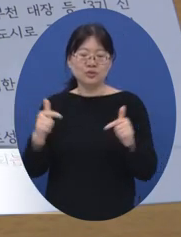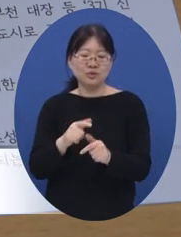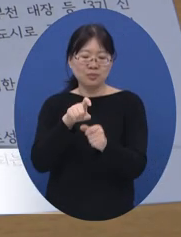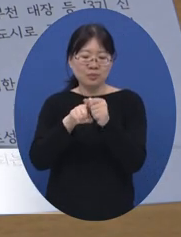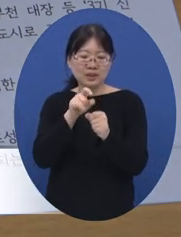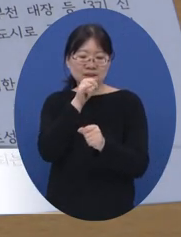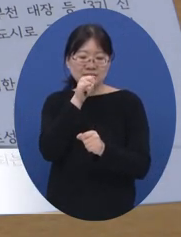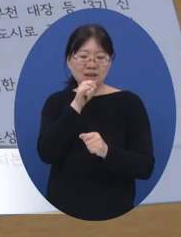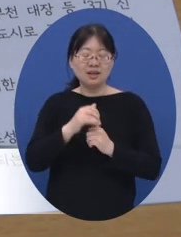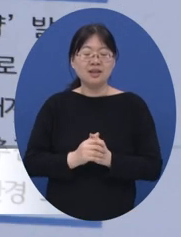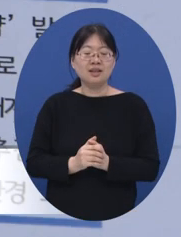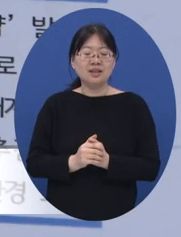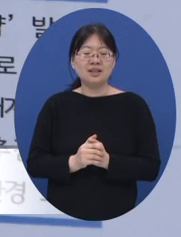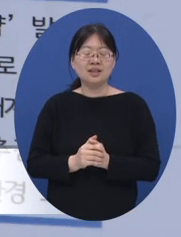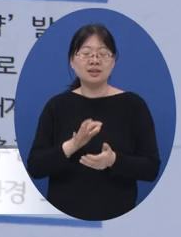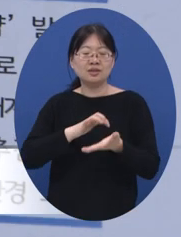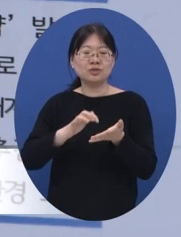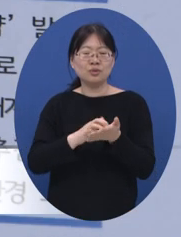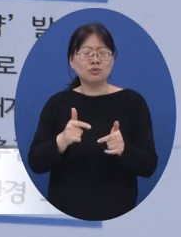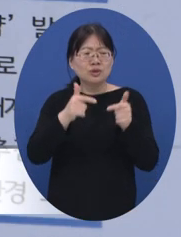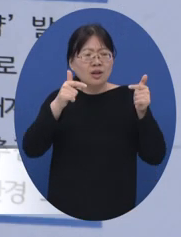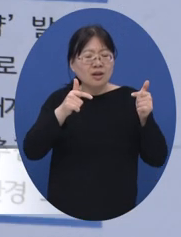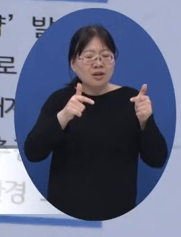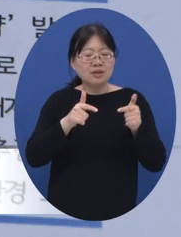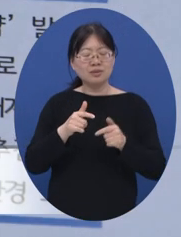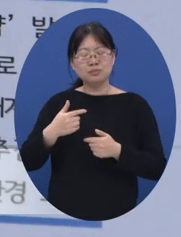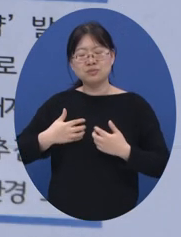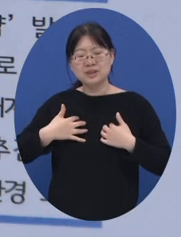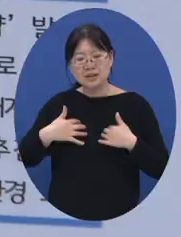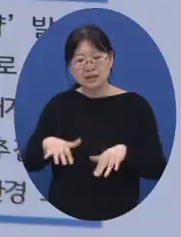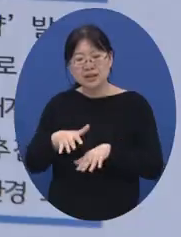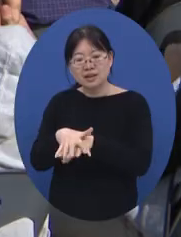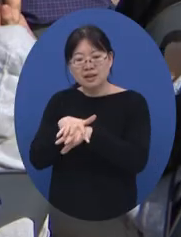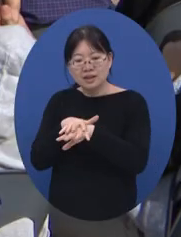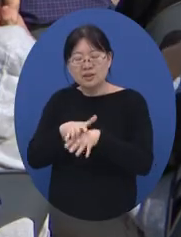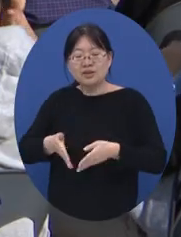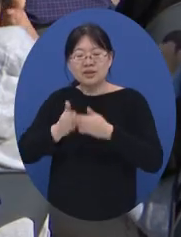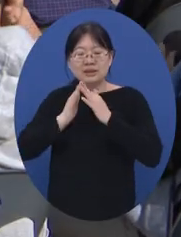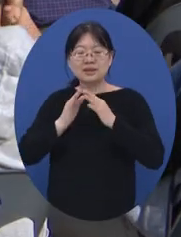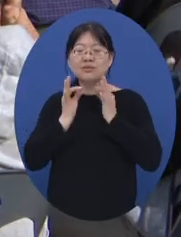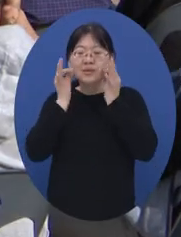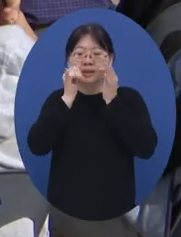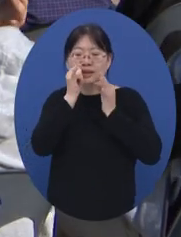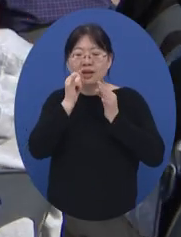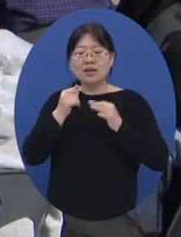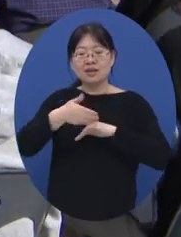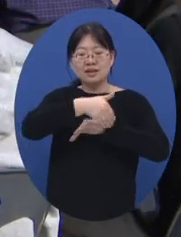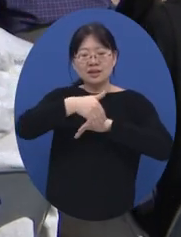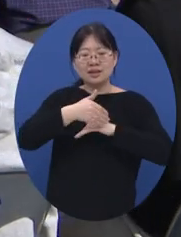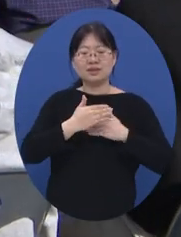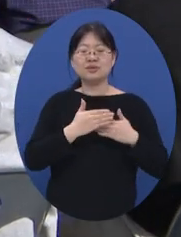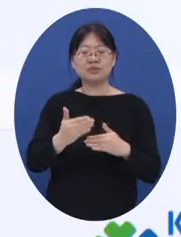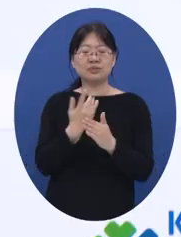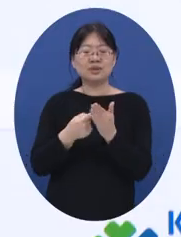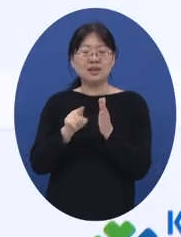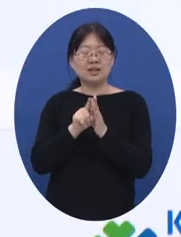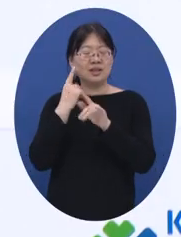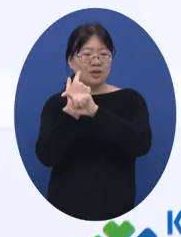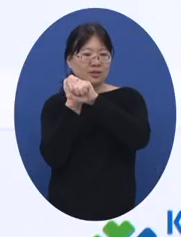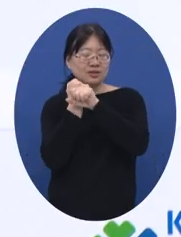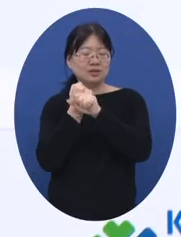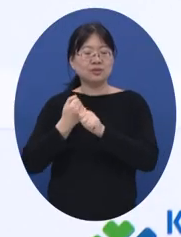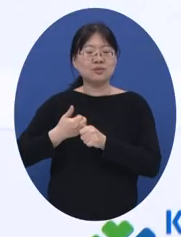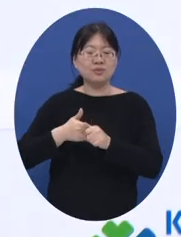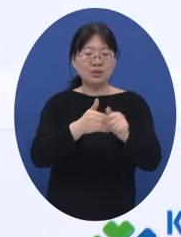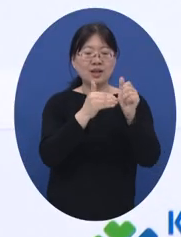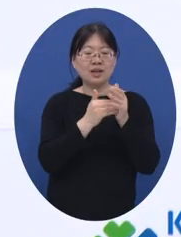먼저 늘어나는 스마트 모빌리티 수요에 비해 빈약한 인프라 구축에 힘씁니다. 가이드라인 마련을 위한 연구 용역과 함께 3개